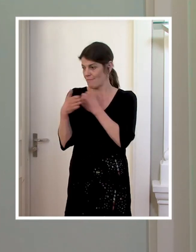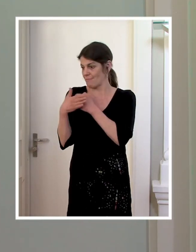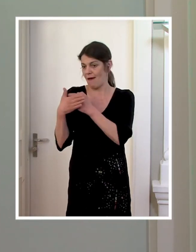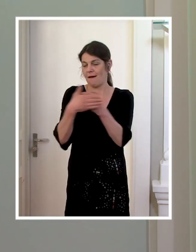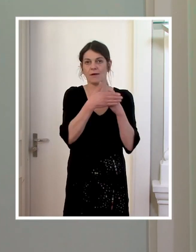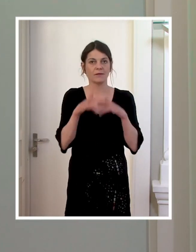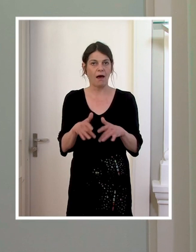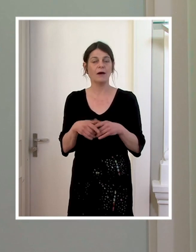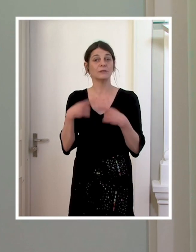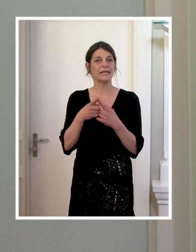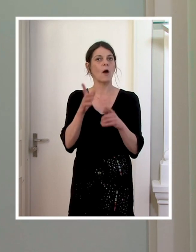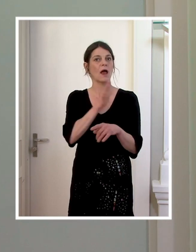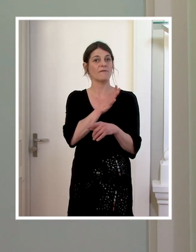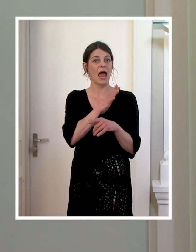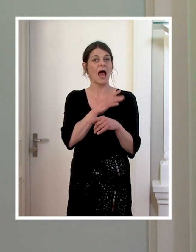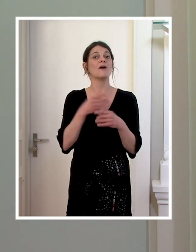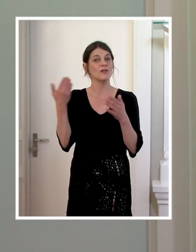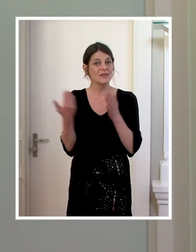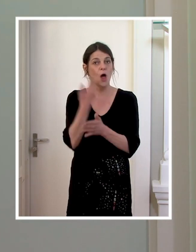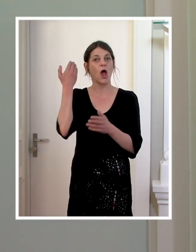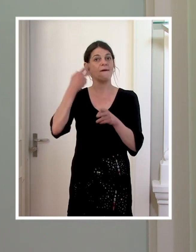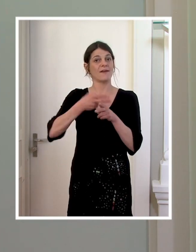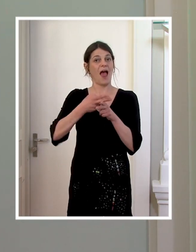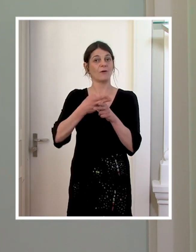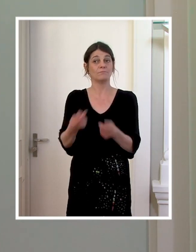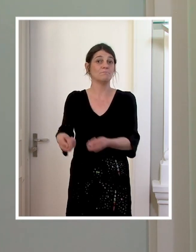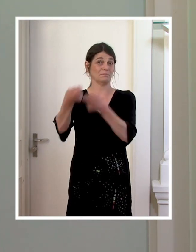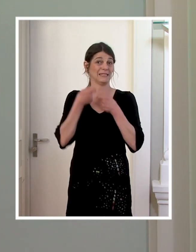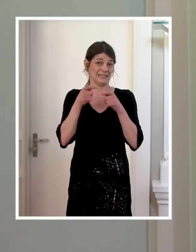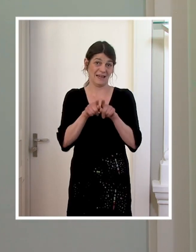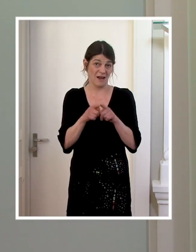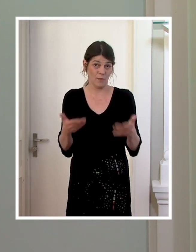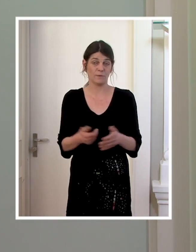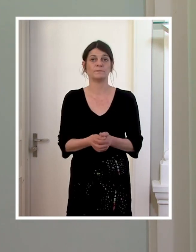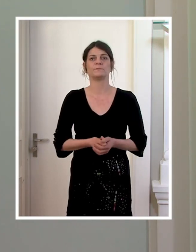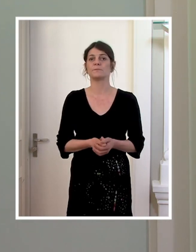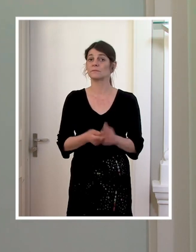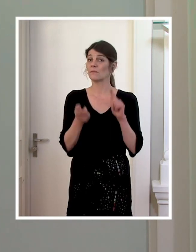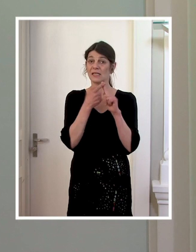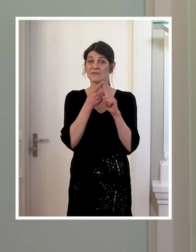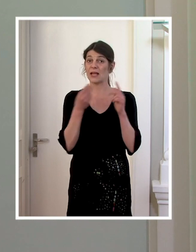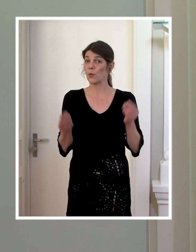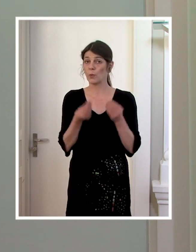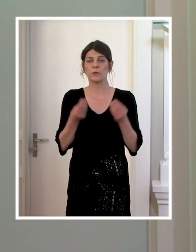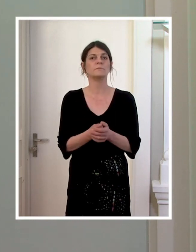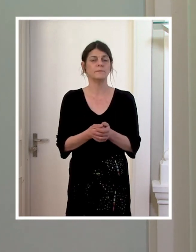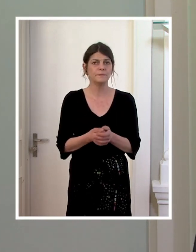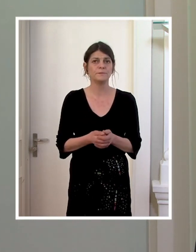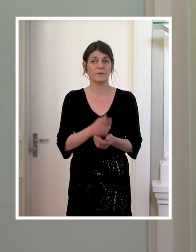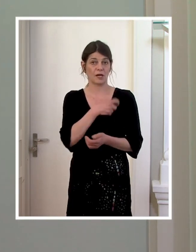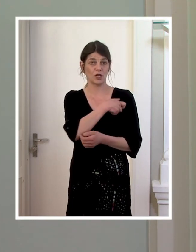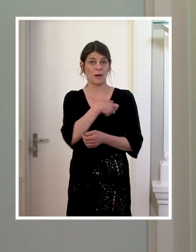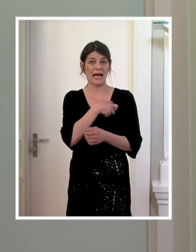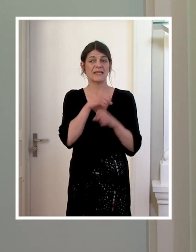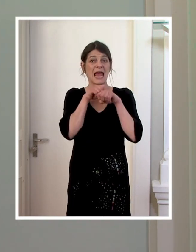die gefahr einer einschleppung neuerkrankungen darstellt der zweite grund ist das schweizerische